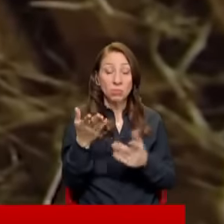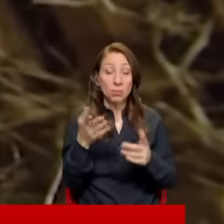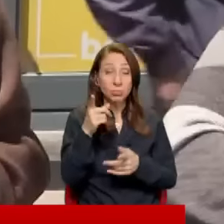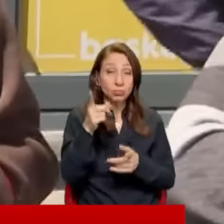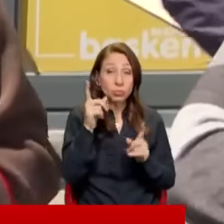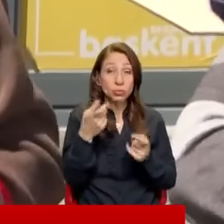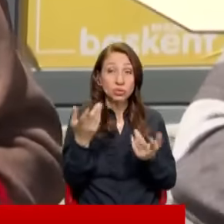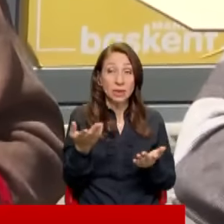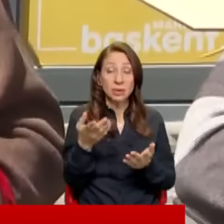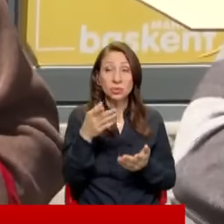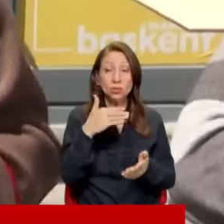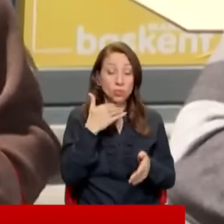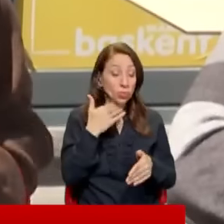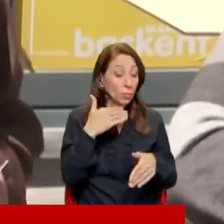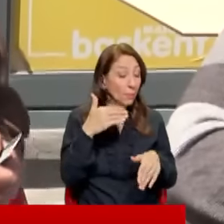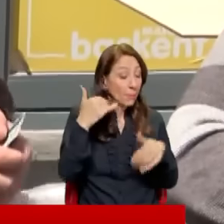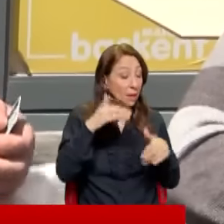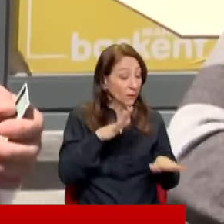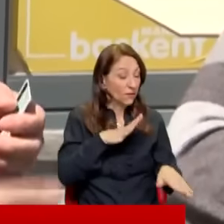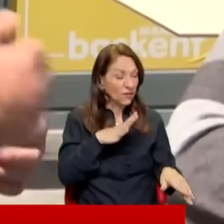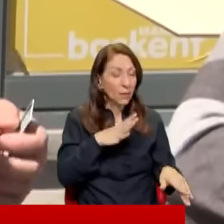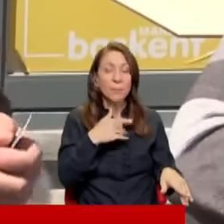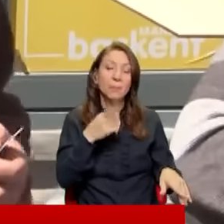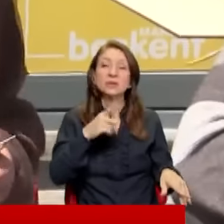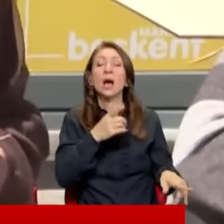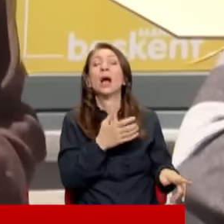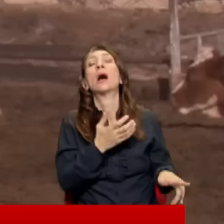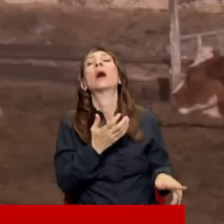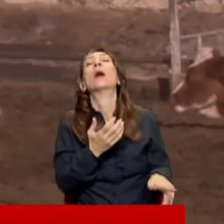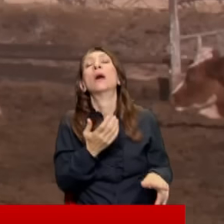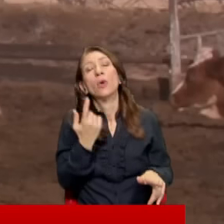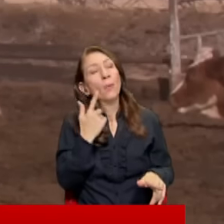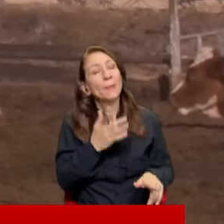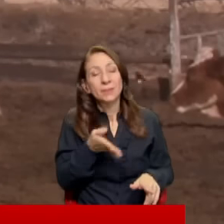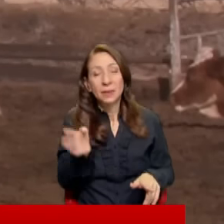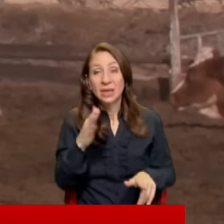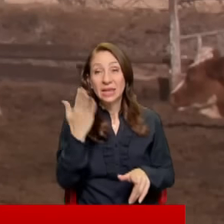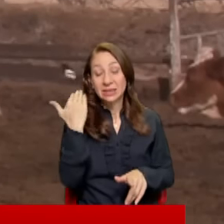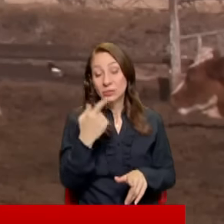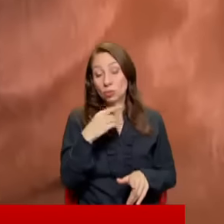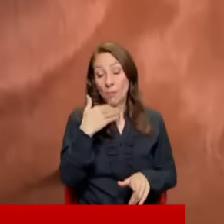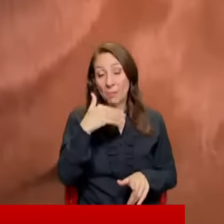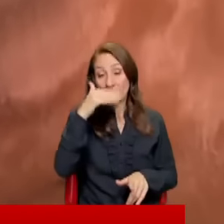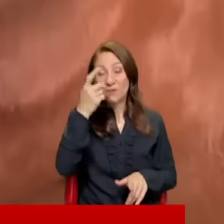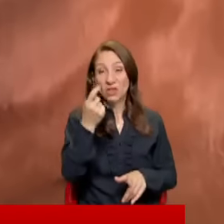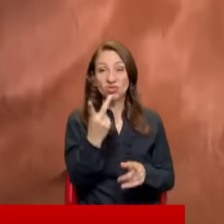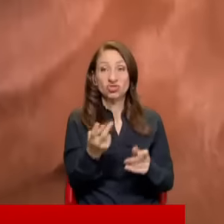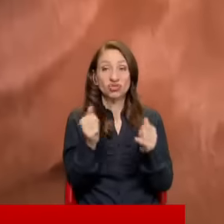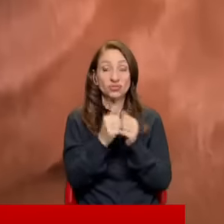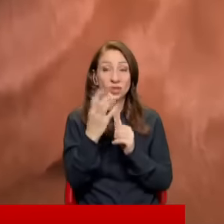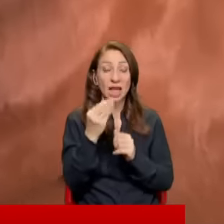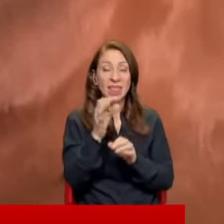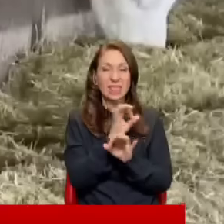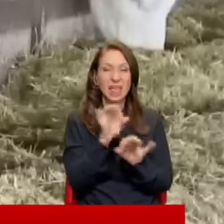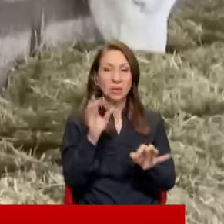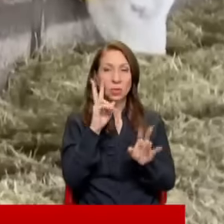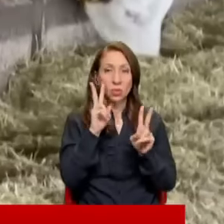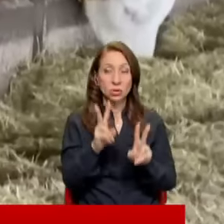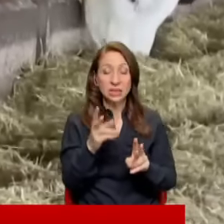bulabilene kurbanı şurada kurban Dursun Ben ondan başka yerden giderim nasıl keser geçen Kurban bayramına göre fiyatlar ikiye katlandı en net